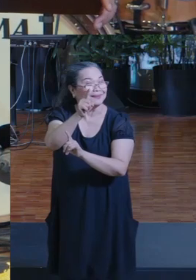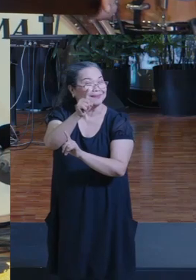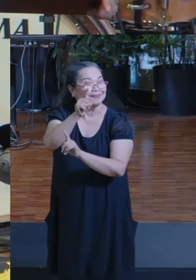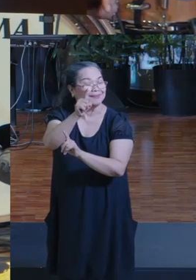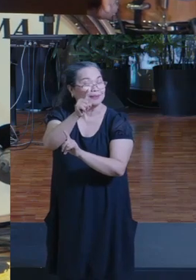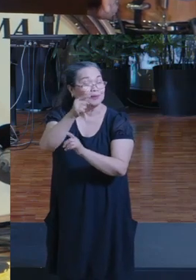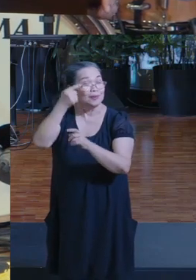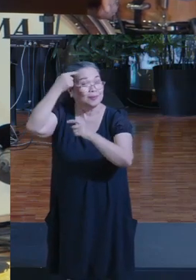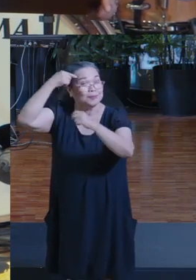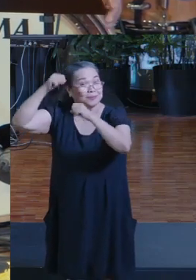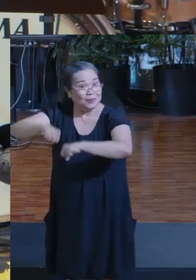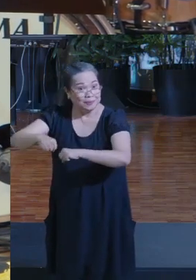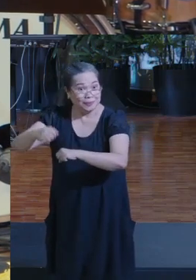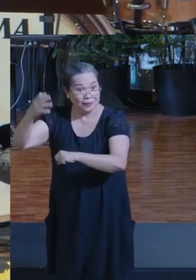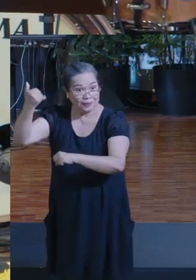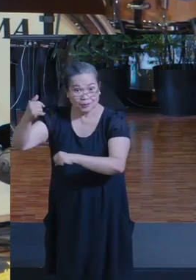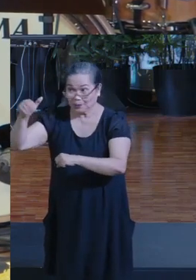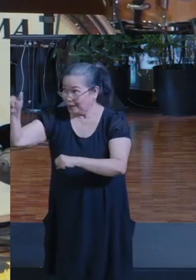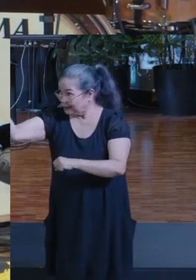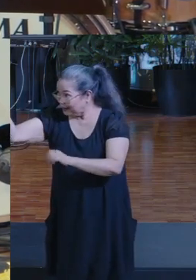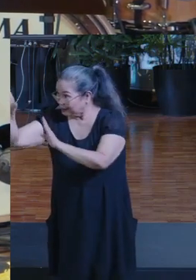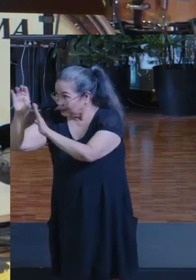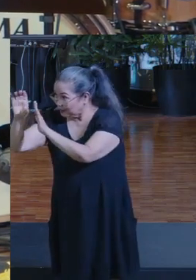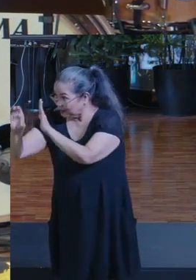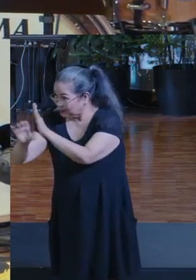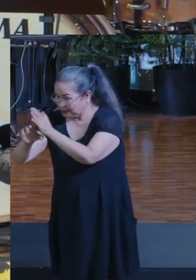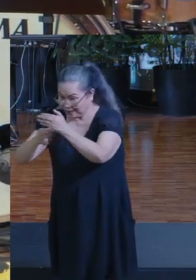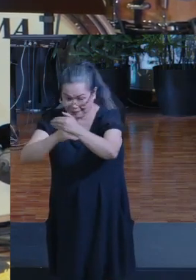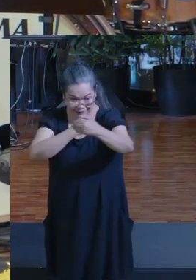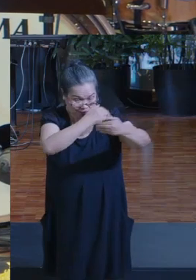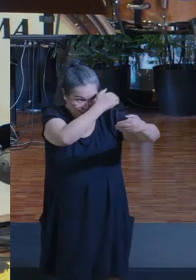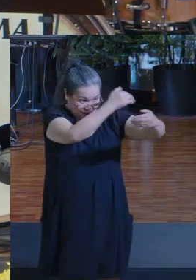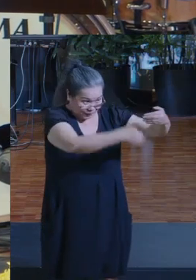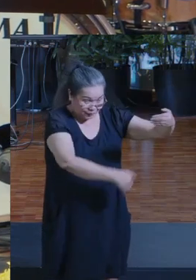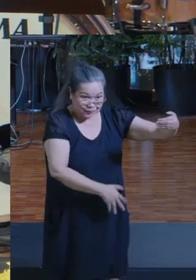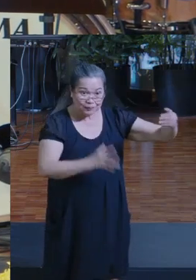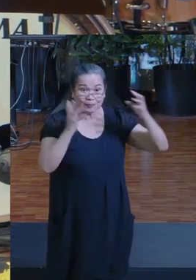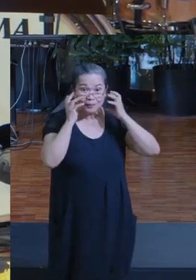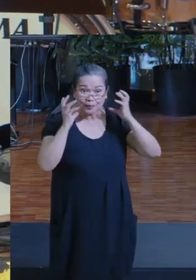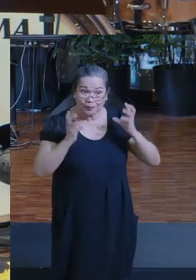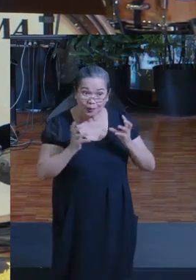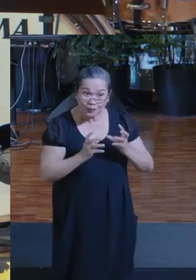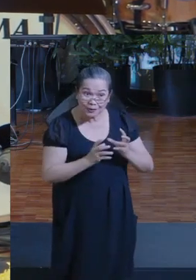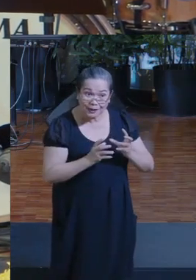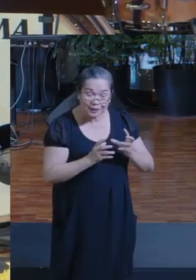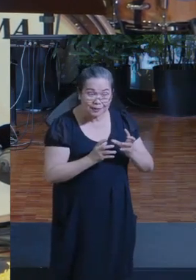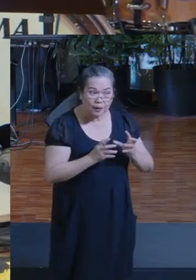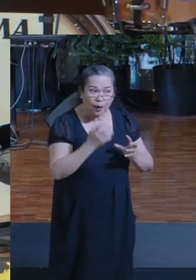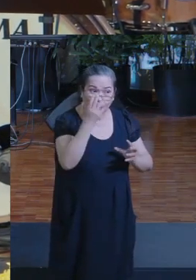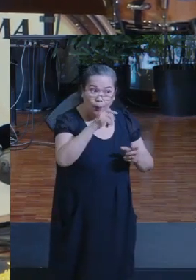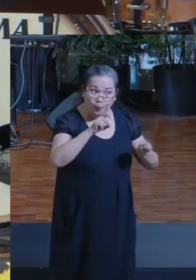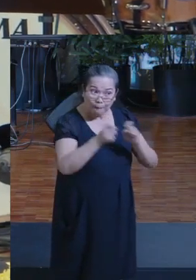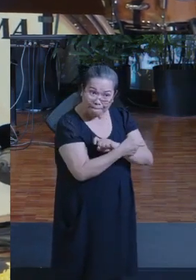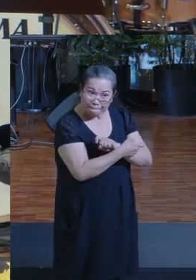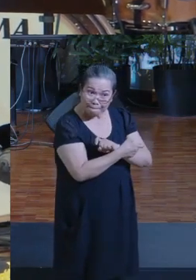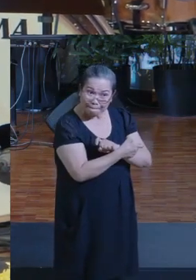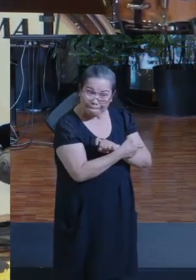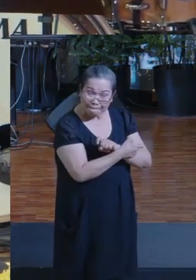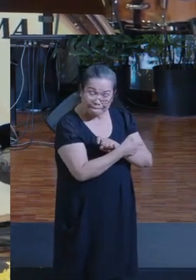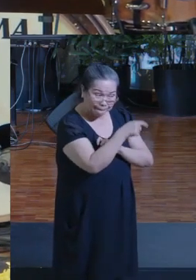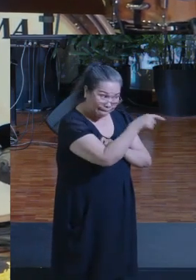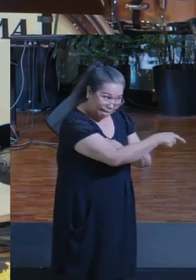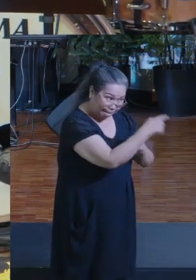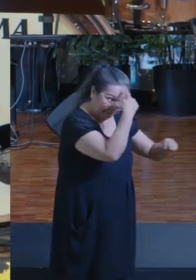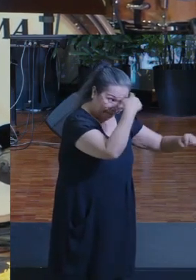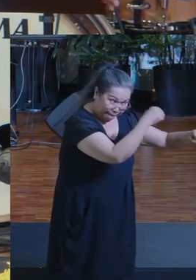Ang layunin ng pagbigay ng batas sa pamamagitan ni Moses ay hindi upang baguhin o palitan